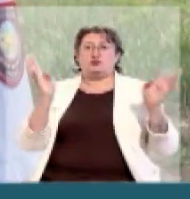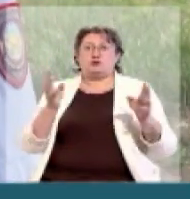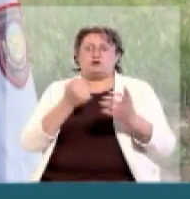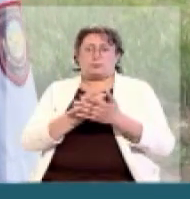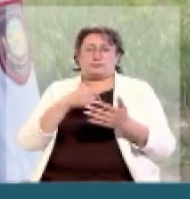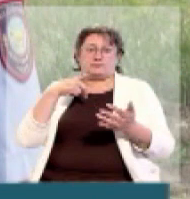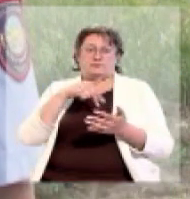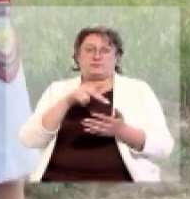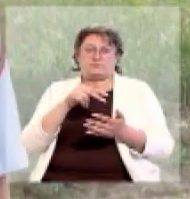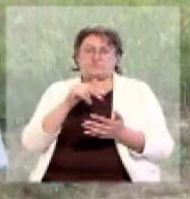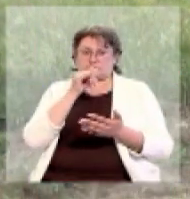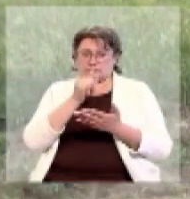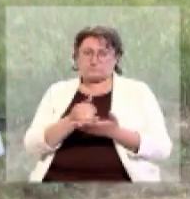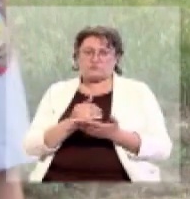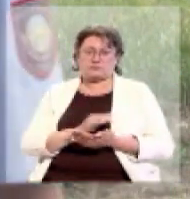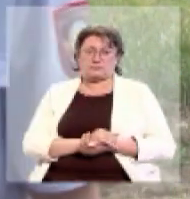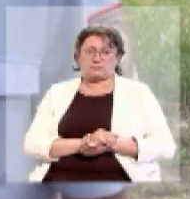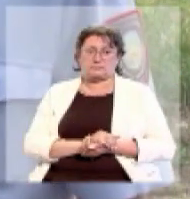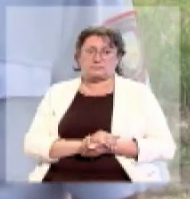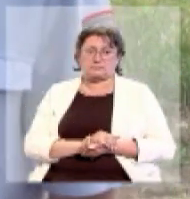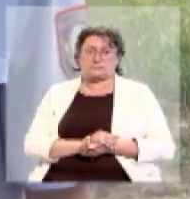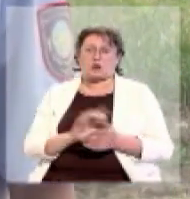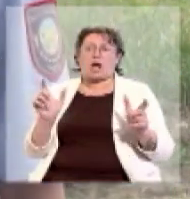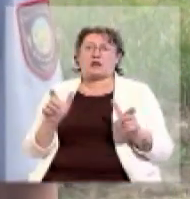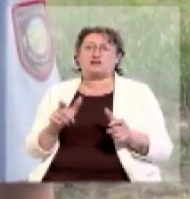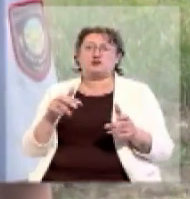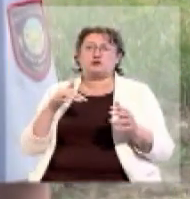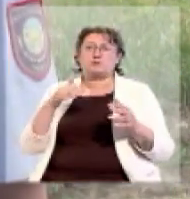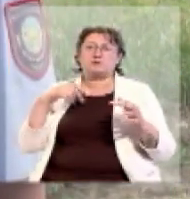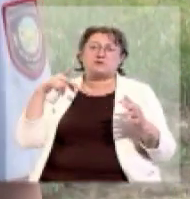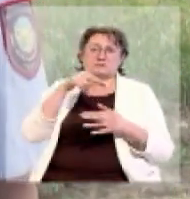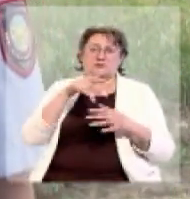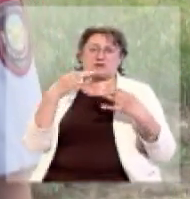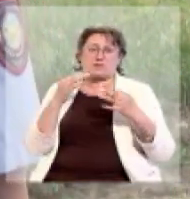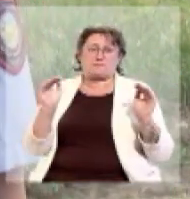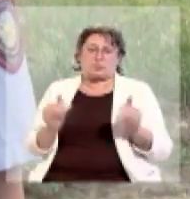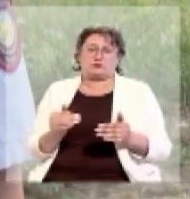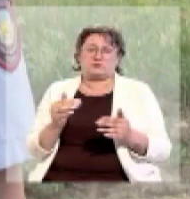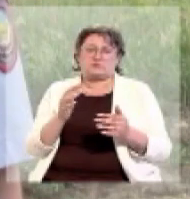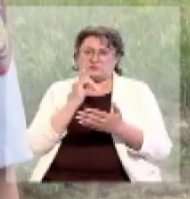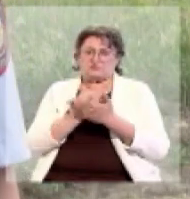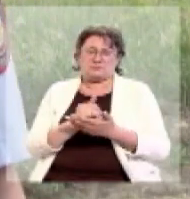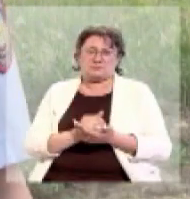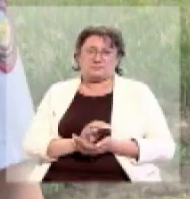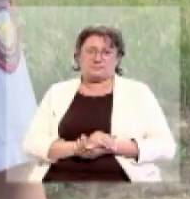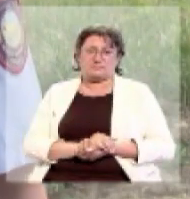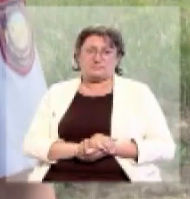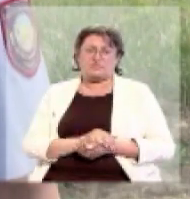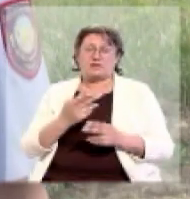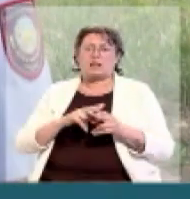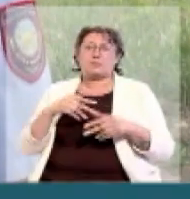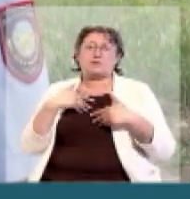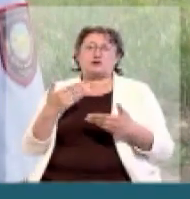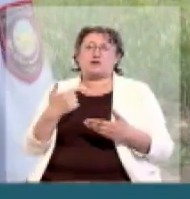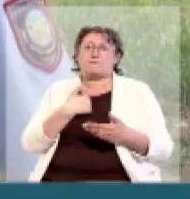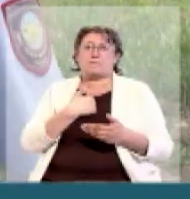чтобы допуск, не допустить как бы допуск, чтобы ограничиться к железной дороге. Это не прерогатива не полиции, мы